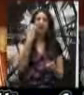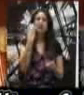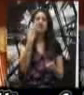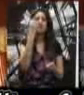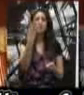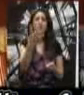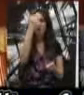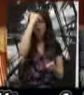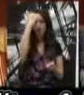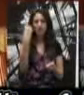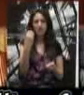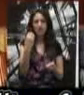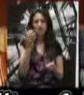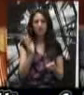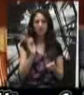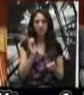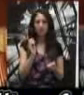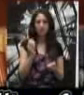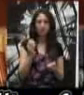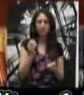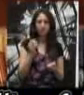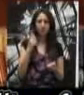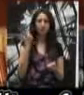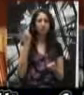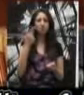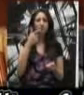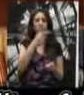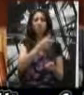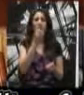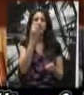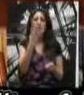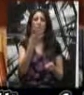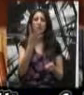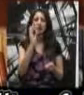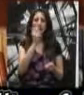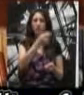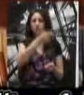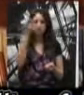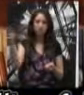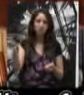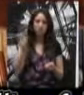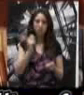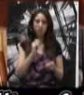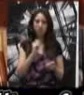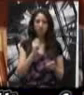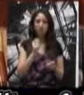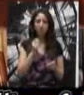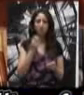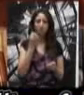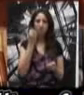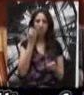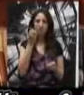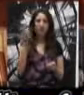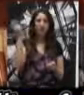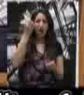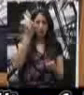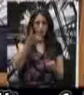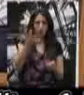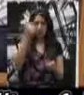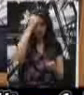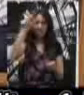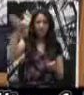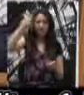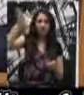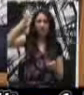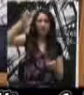كمان 45. 45 فهم بيقولوا يعني تقلي عشان انت مش ليك ال 45 الخط الاصلي اللي ال 45 دول فايده